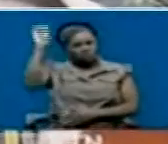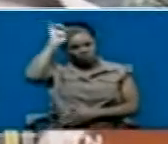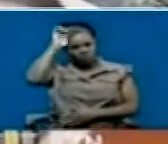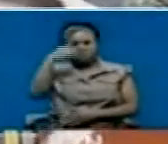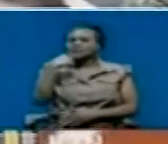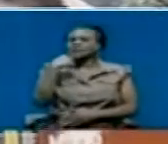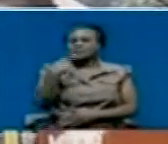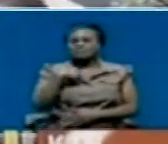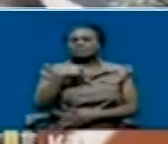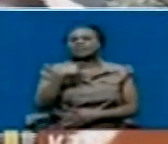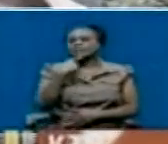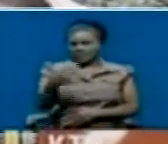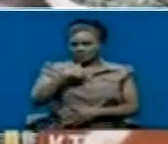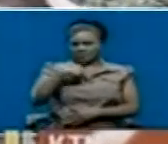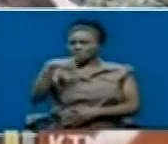waje niende niangalie.